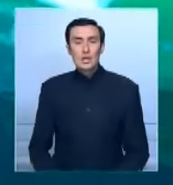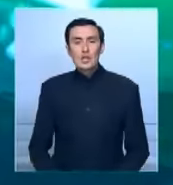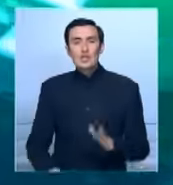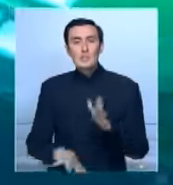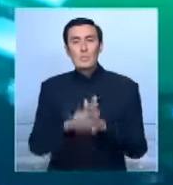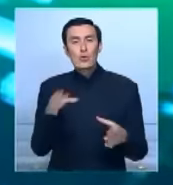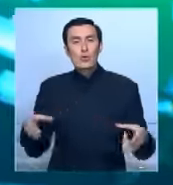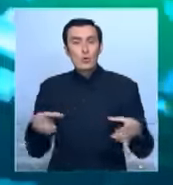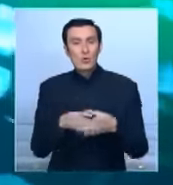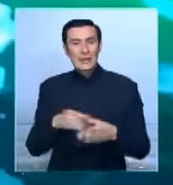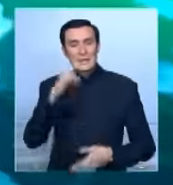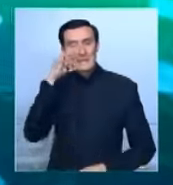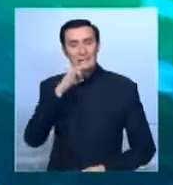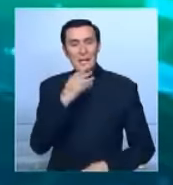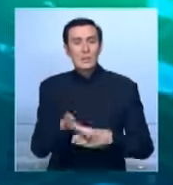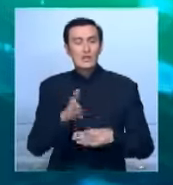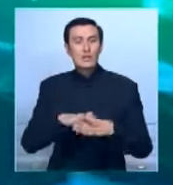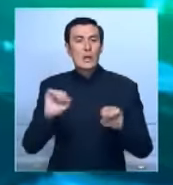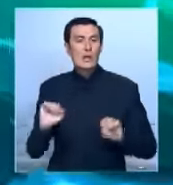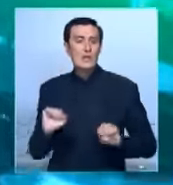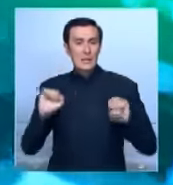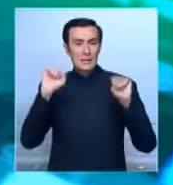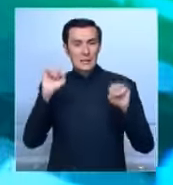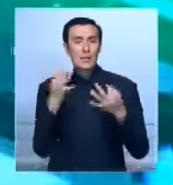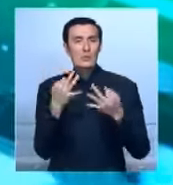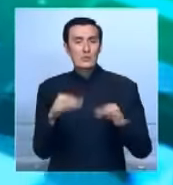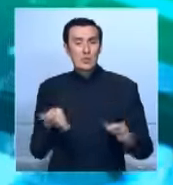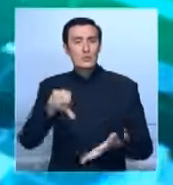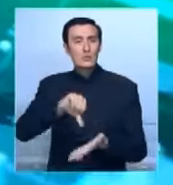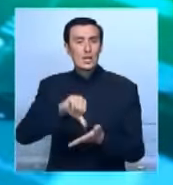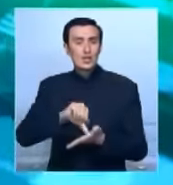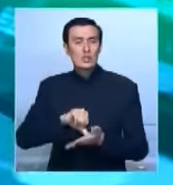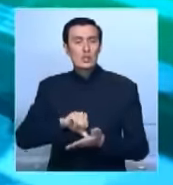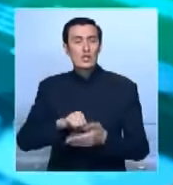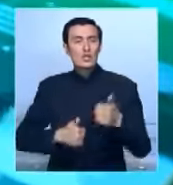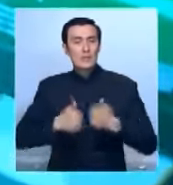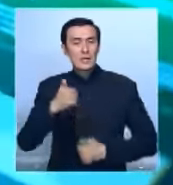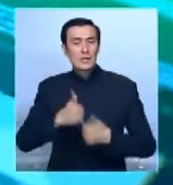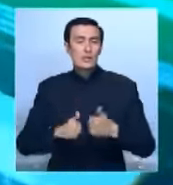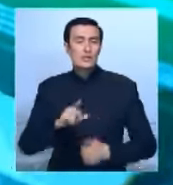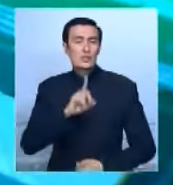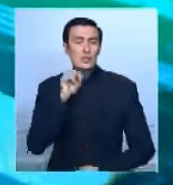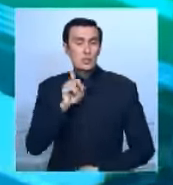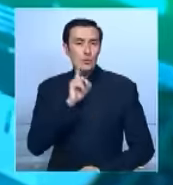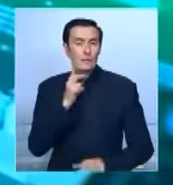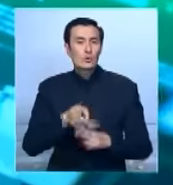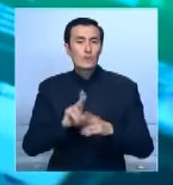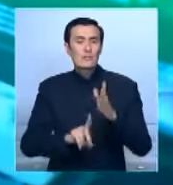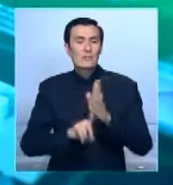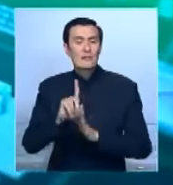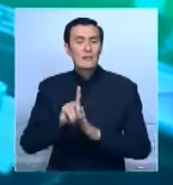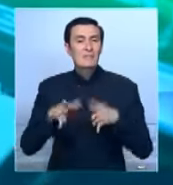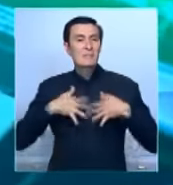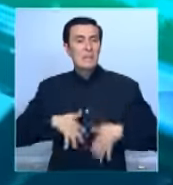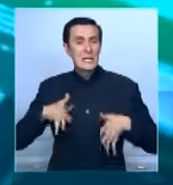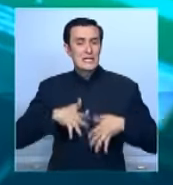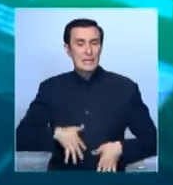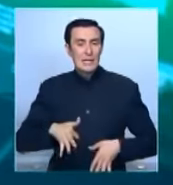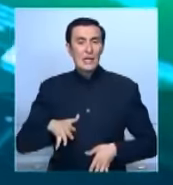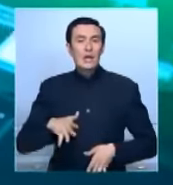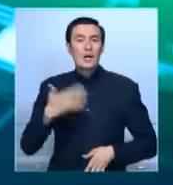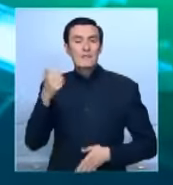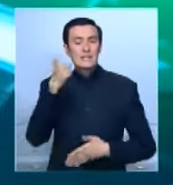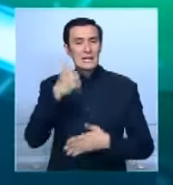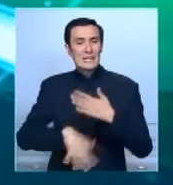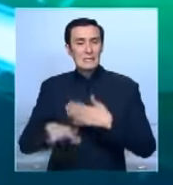Сборную Казахстана по тяжелой атлетике допустили к участию в чемпионате мира среди юниоров, который стартовал в Тбилиси. На днях в